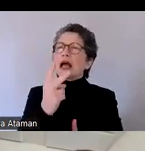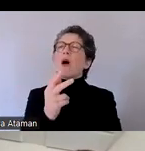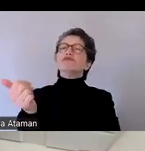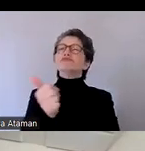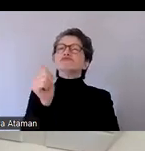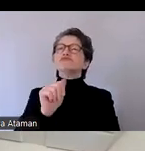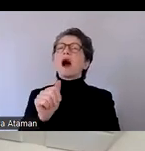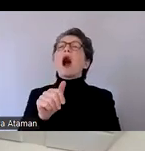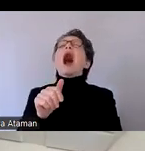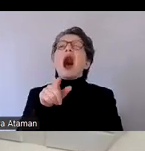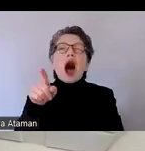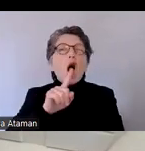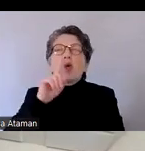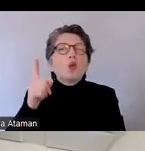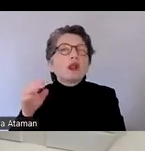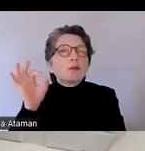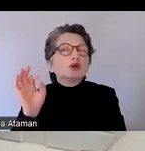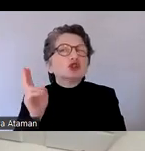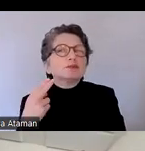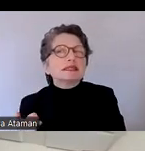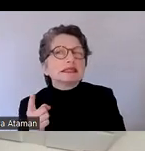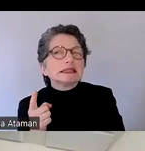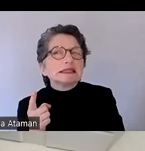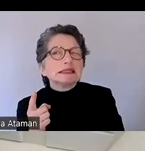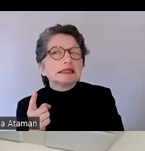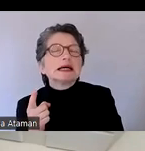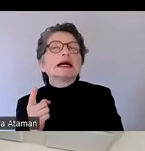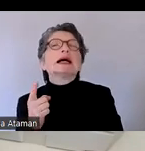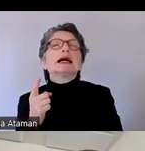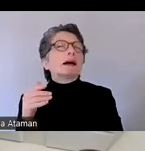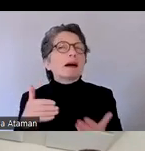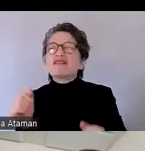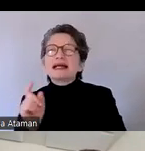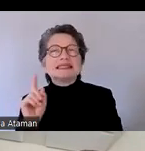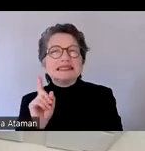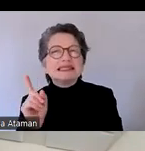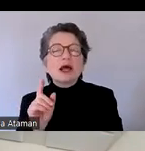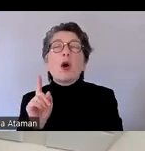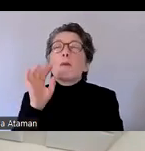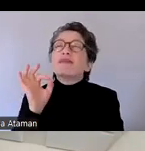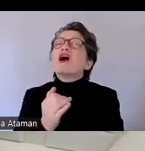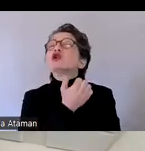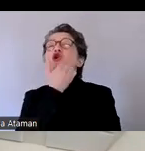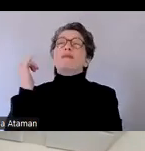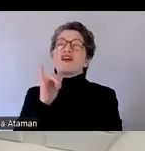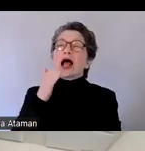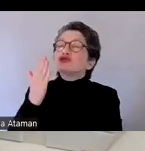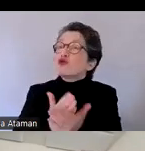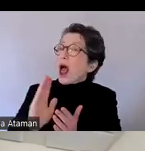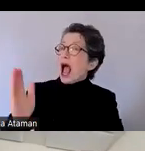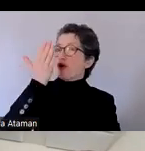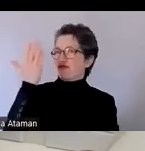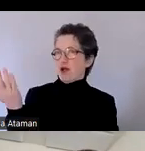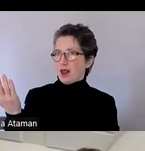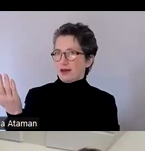nicht alle, aber doch die, die am häufigsten vorkommen und wahrscheinlich auch am wichtigsten sind. Und auch beim Einkauf zum